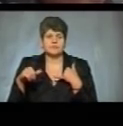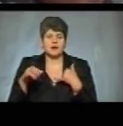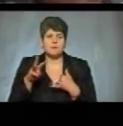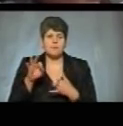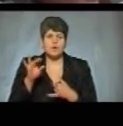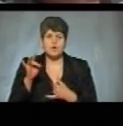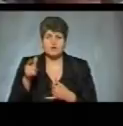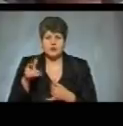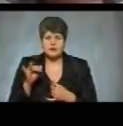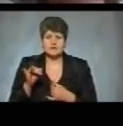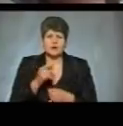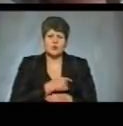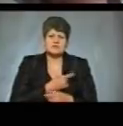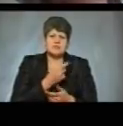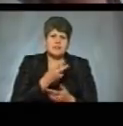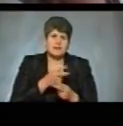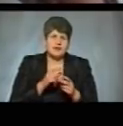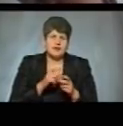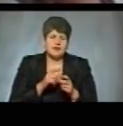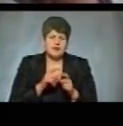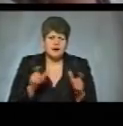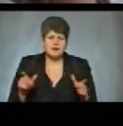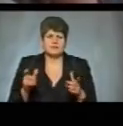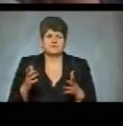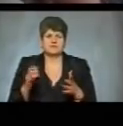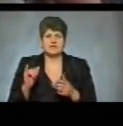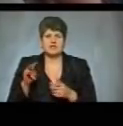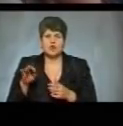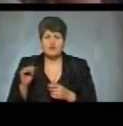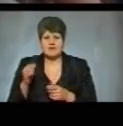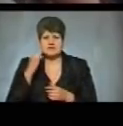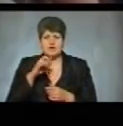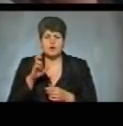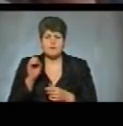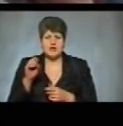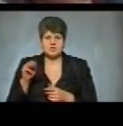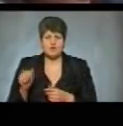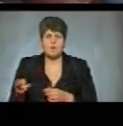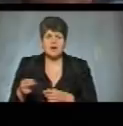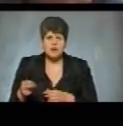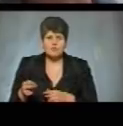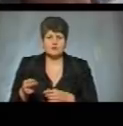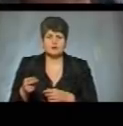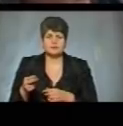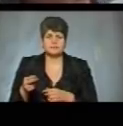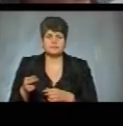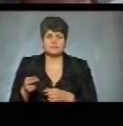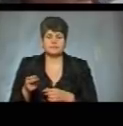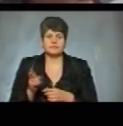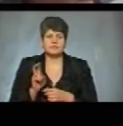всі госпіталя Іловайська, Старобешова, Маріуполя. Вийшли на таку